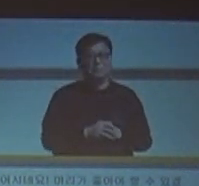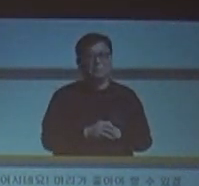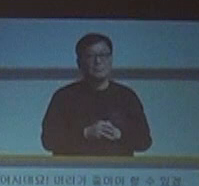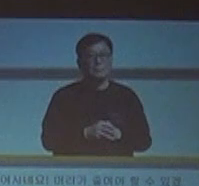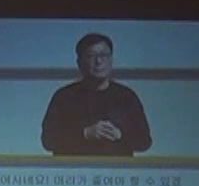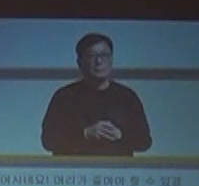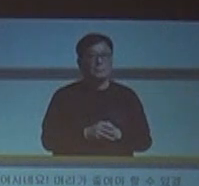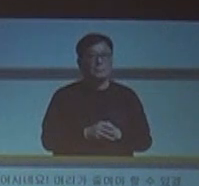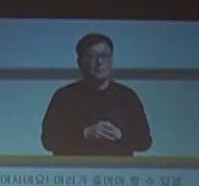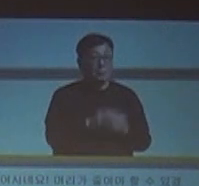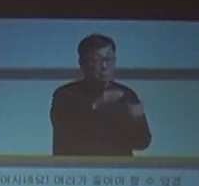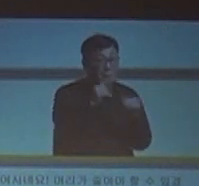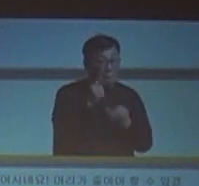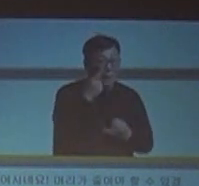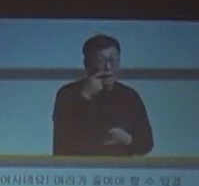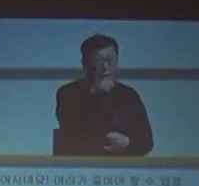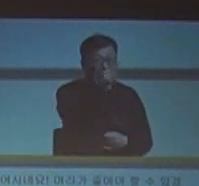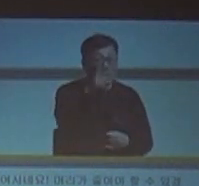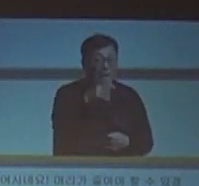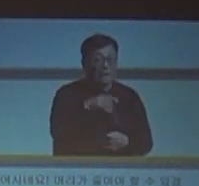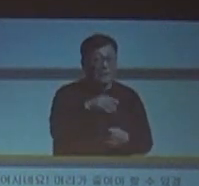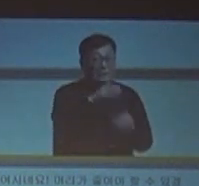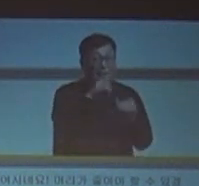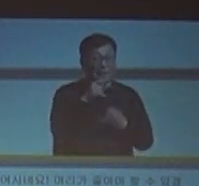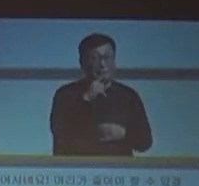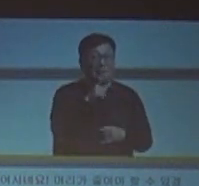모셔봐요. 모셔볼까요?